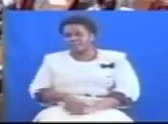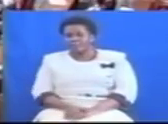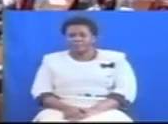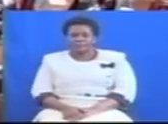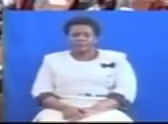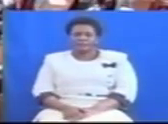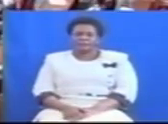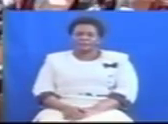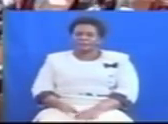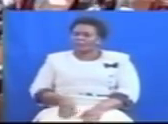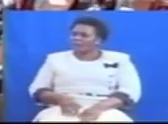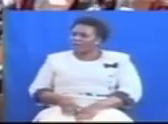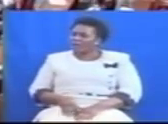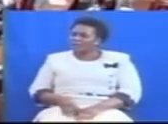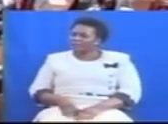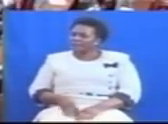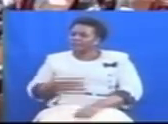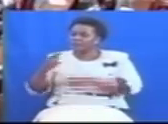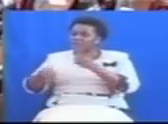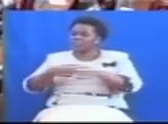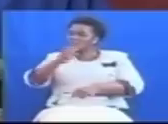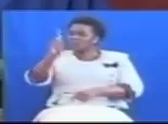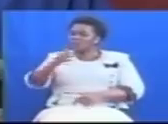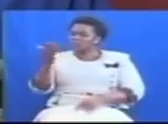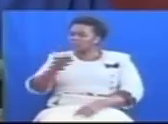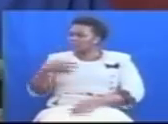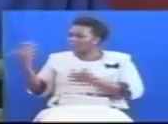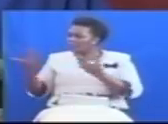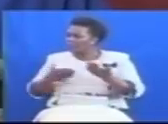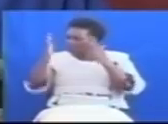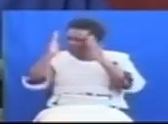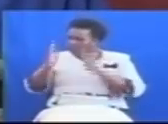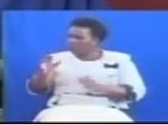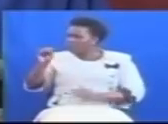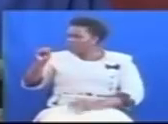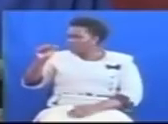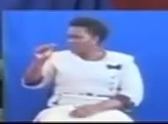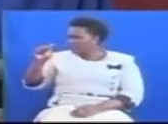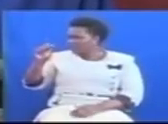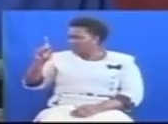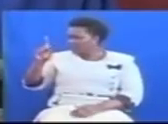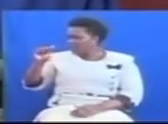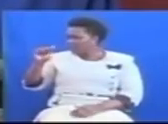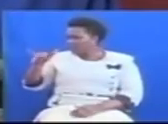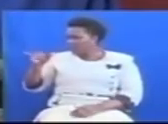Mheshimiwa Magdalena Hamisa Kaya, mbunge wa Kaliua, sasa ulize swali lake.